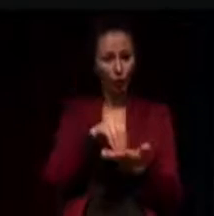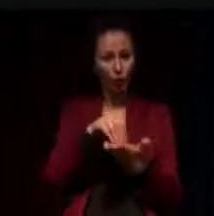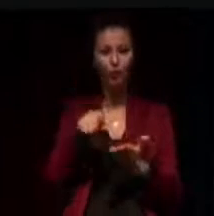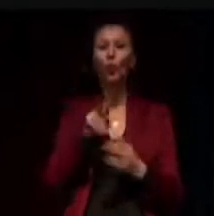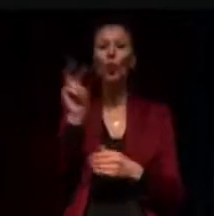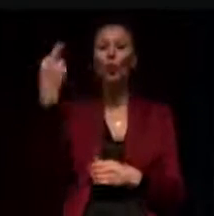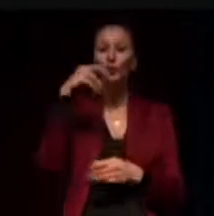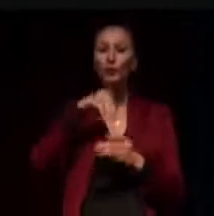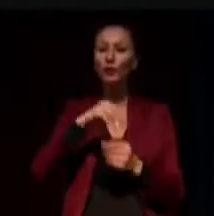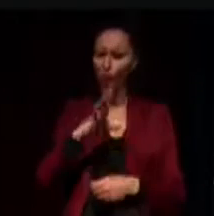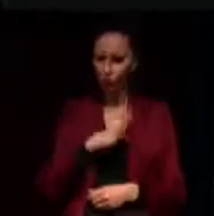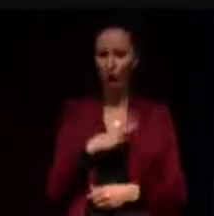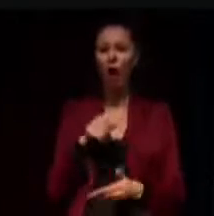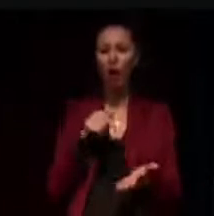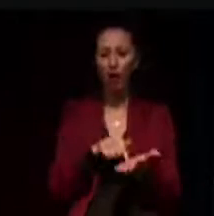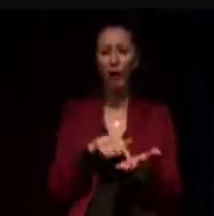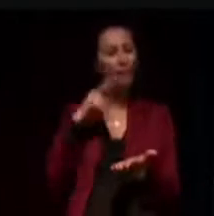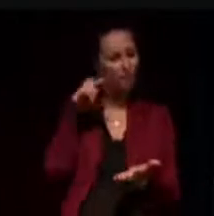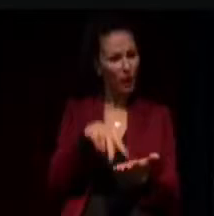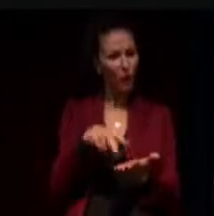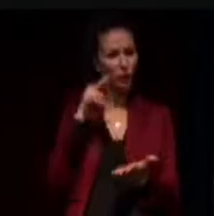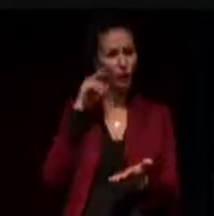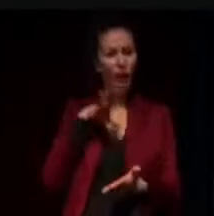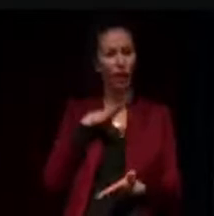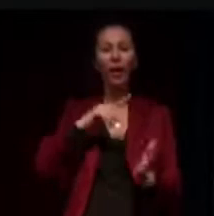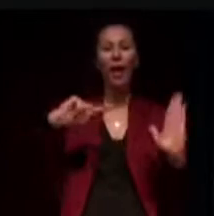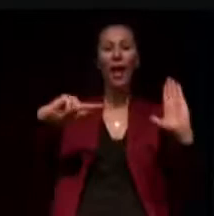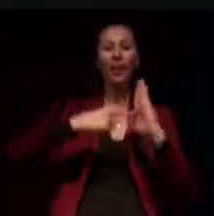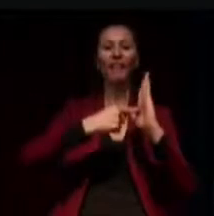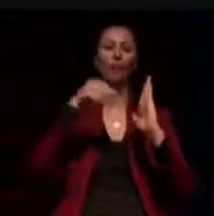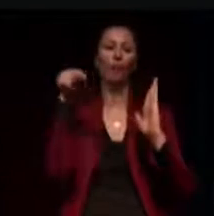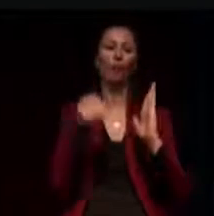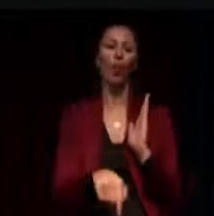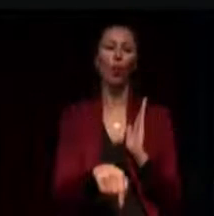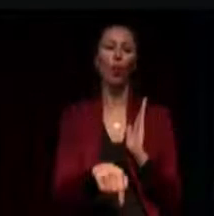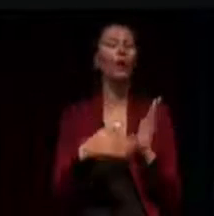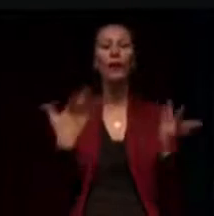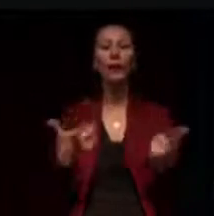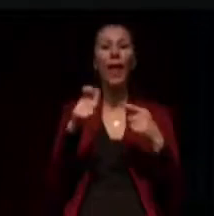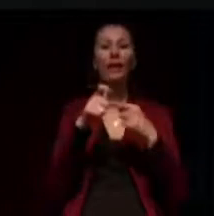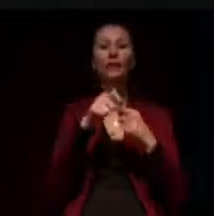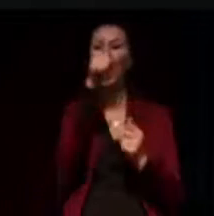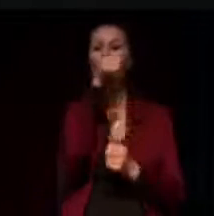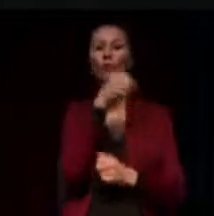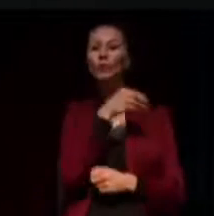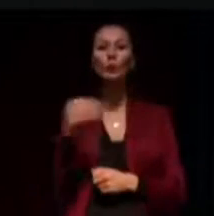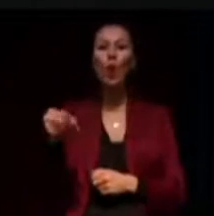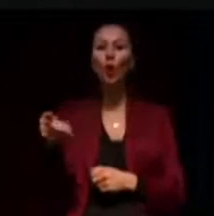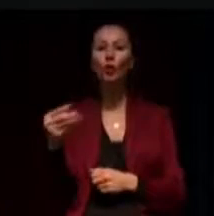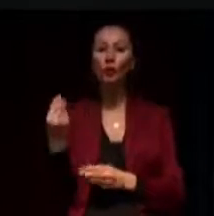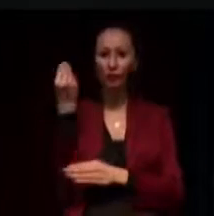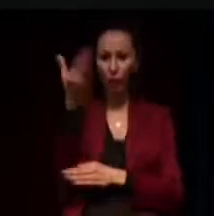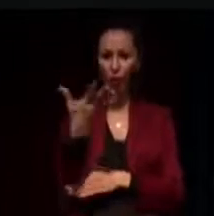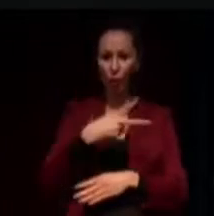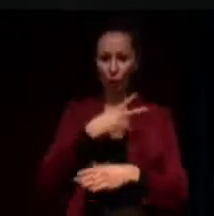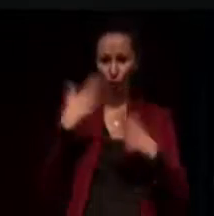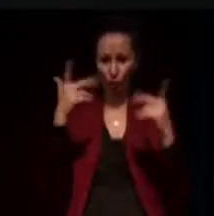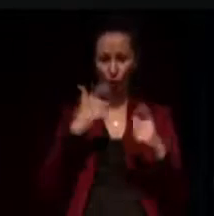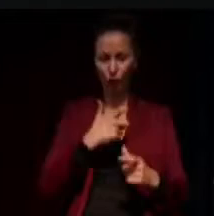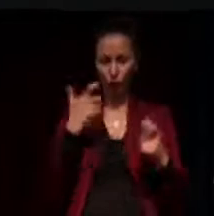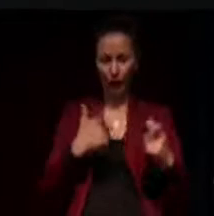master planında bunlar var mı? Var. Bakın görürsünüz. Hedef bu. Ne yapacak? Esot 600 milyon lira sponsor alıyor mu Büyükşehir'den?